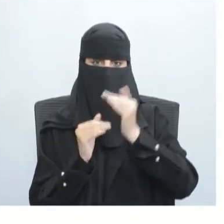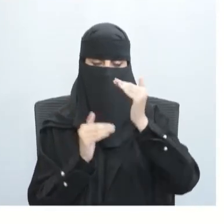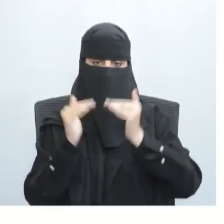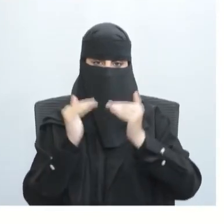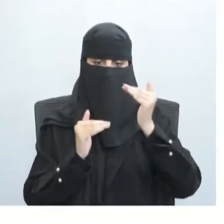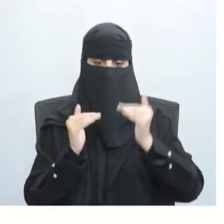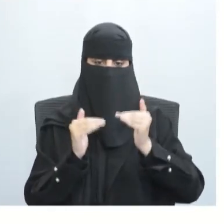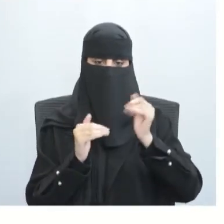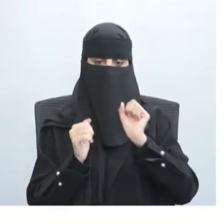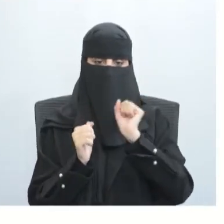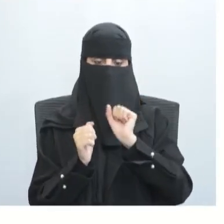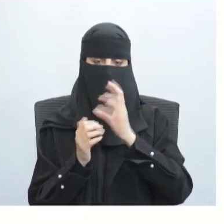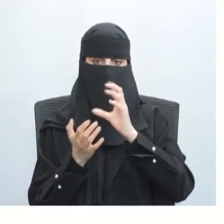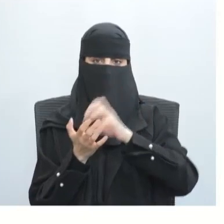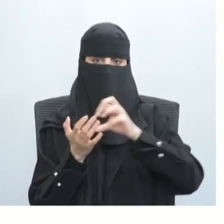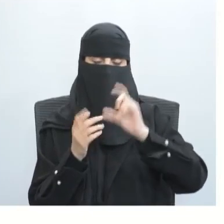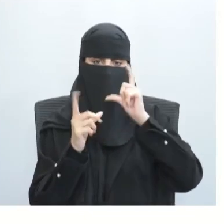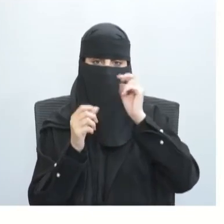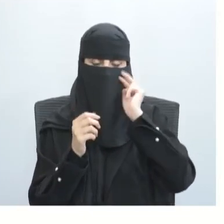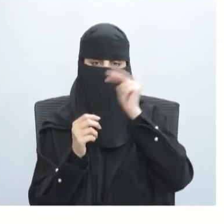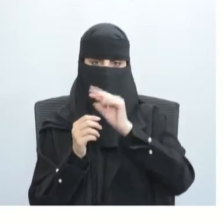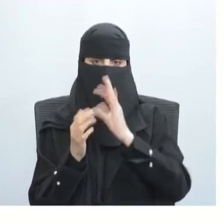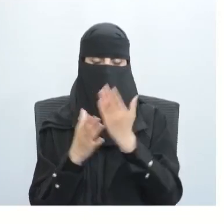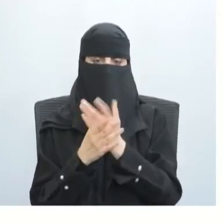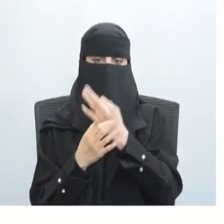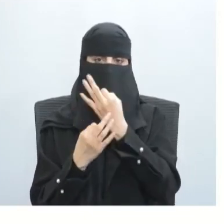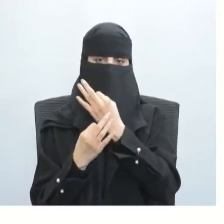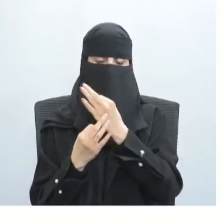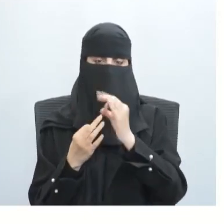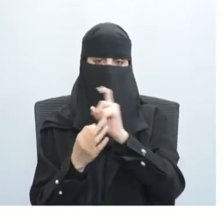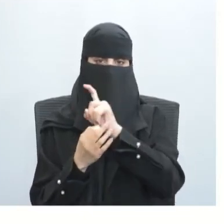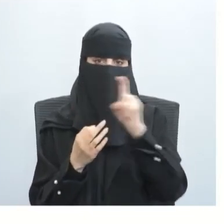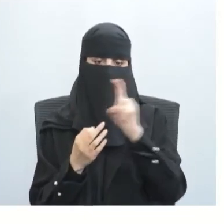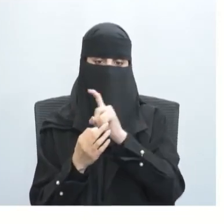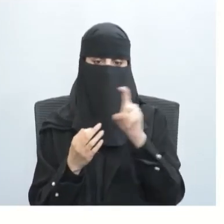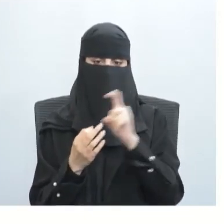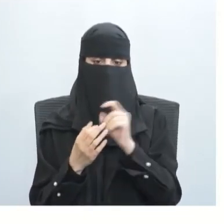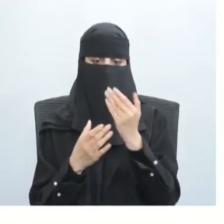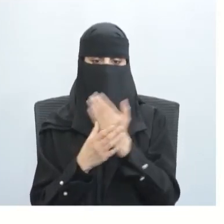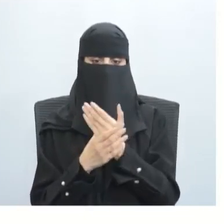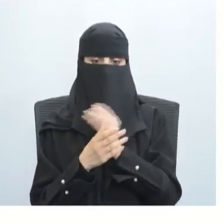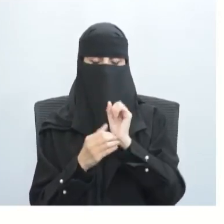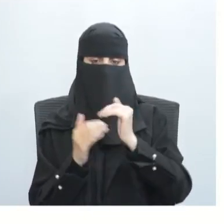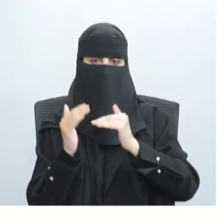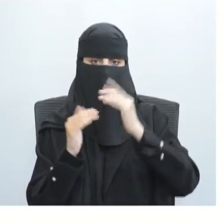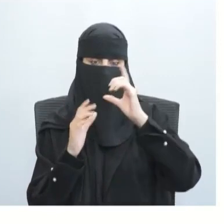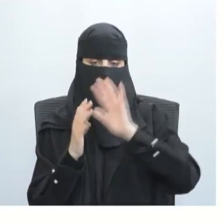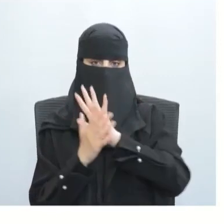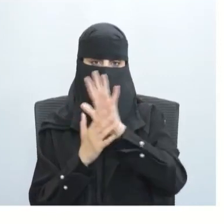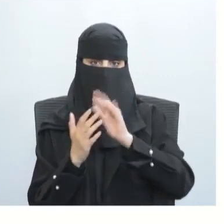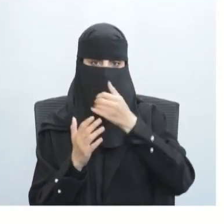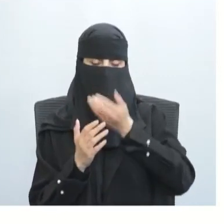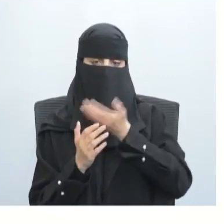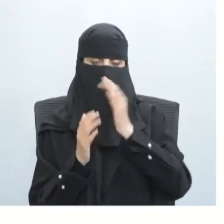النصفيه والهاي لايتس النقاط البارزه بسحب كل شريط تمرين بحيث يصل الجزء العلوي من شكل